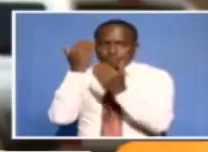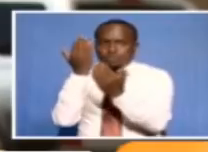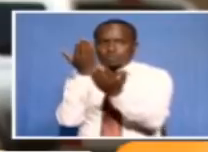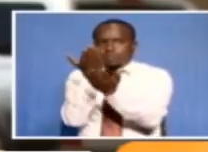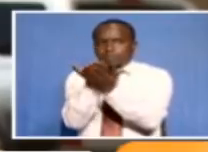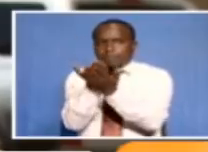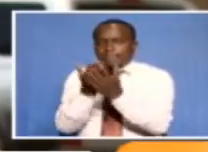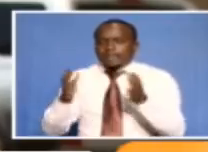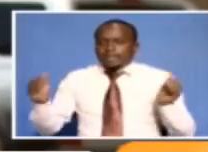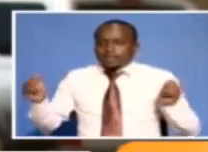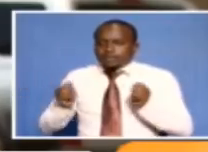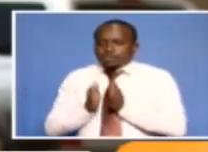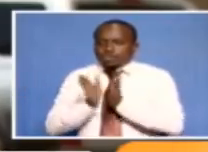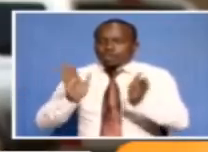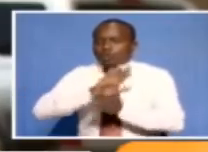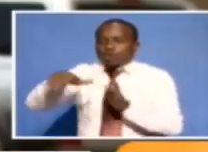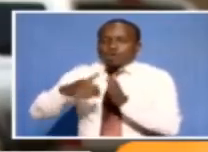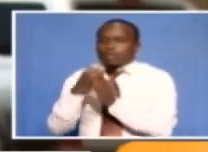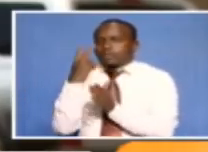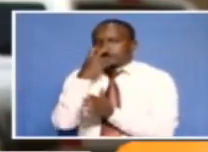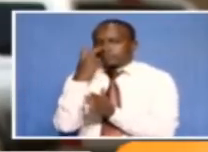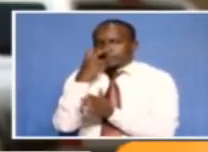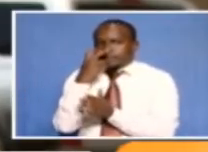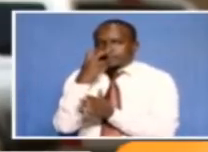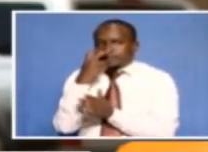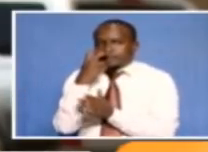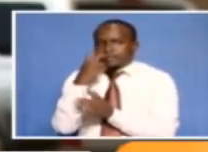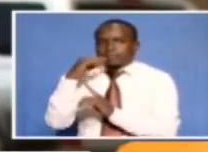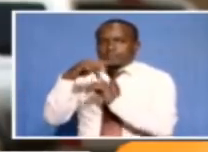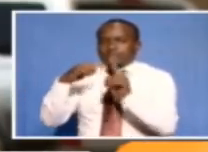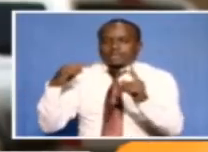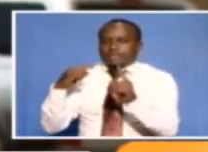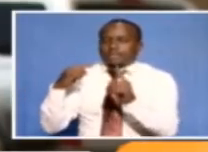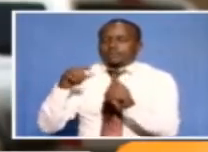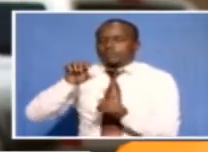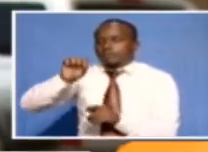pamoja washukiwa wote waliokamatwa kufungamana na mauaji ya Sharon. Hassan Mugambi, Citizen.